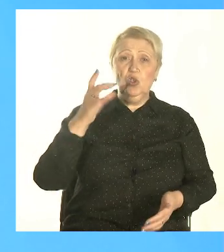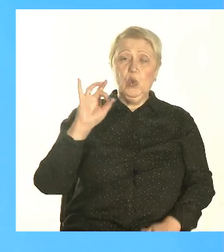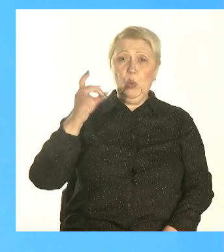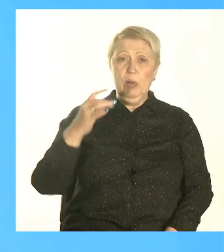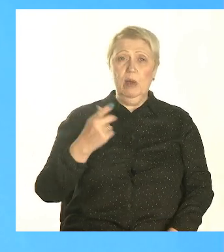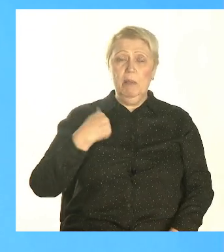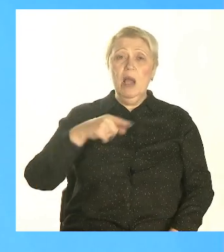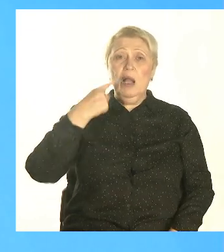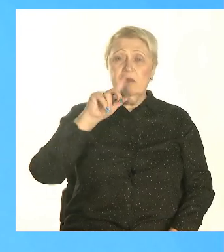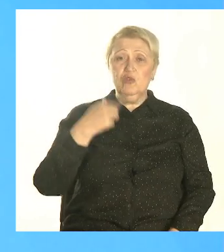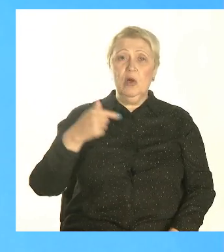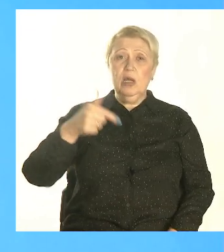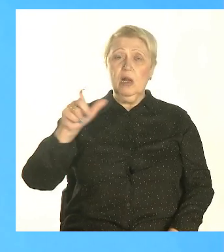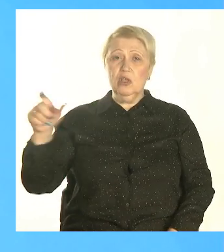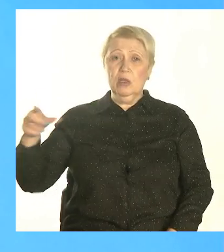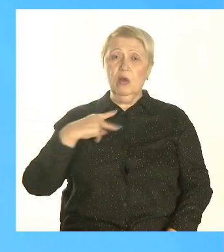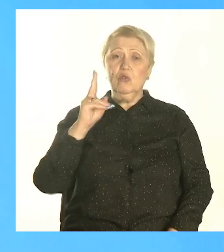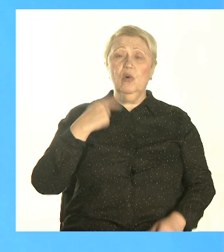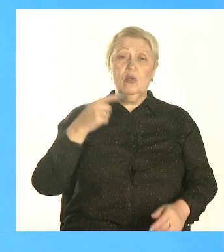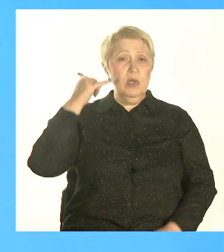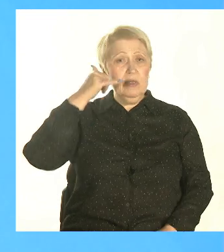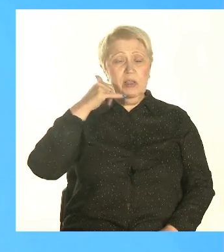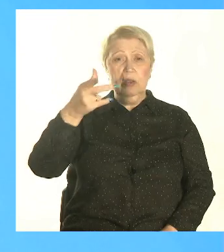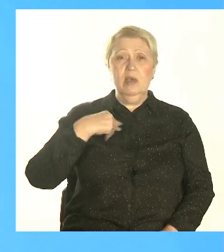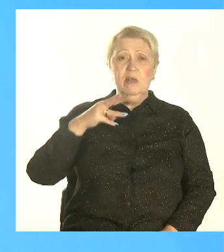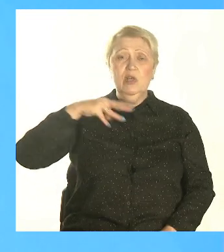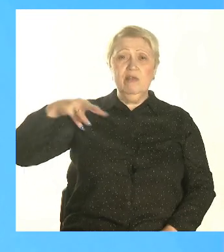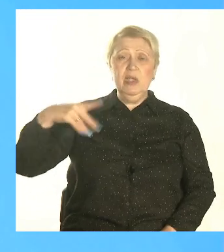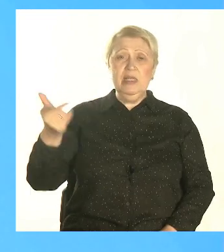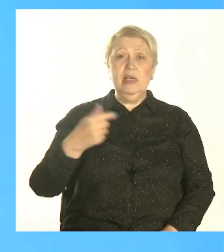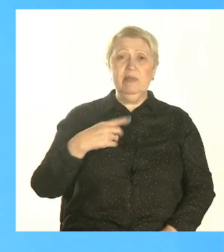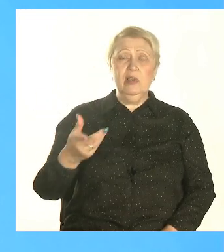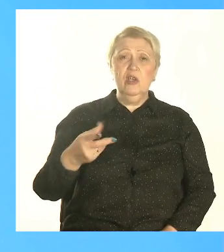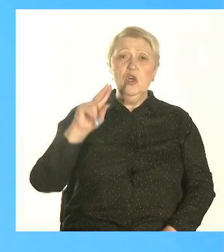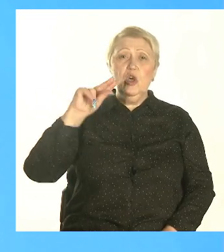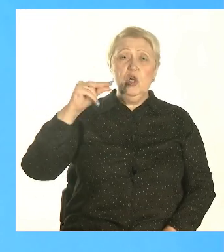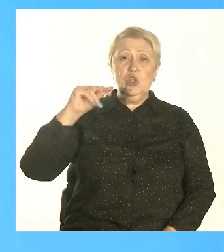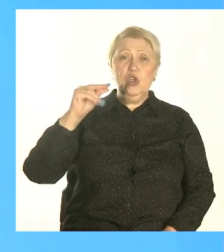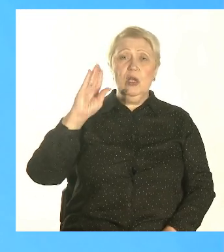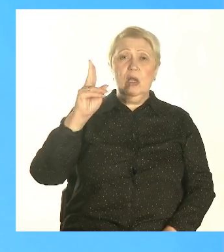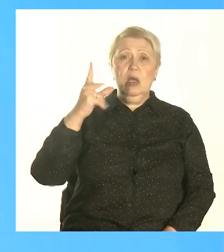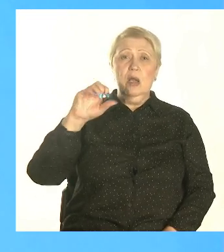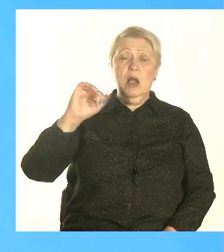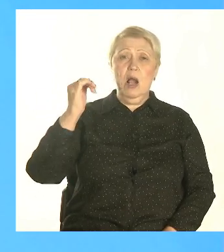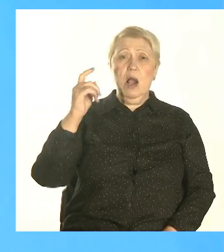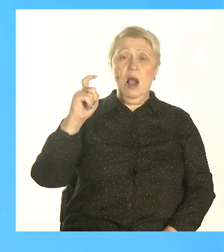им, гражданам, которые звонят в Министерство ЖКХ, вы с кем заключали договор? И вы уверены, что ваш транспортировщик, который вывозил